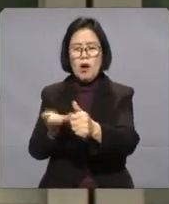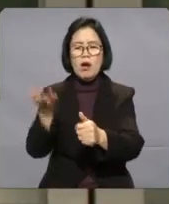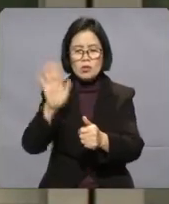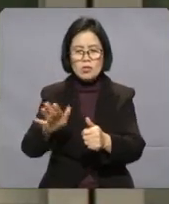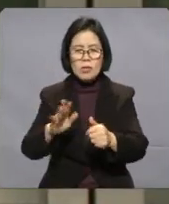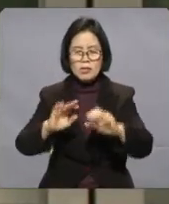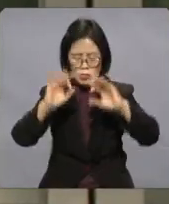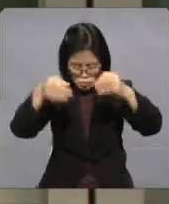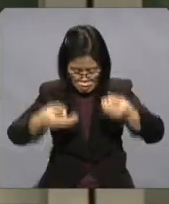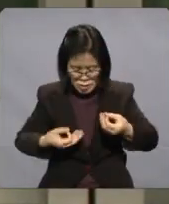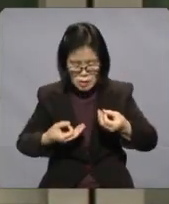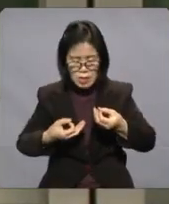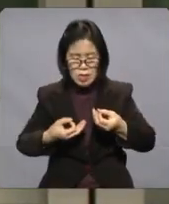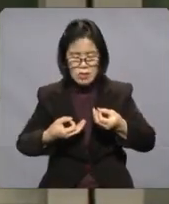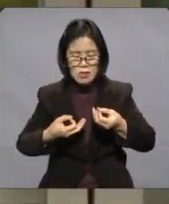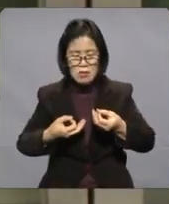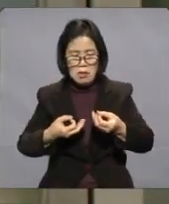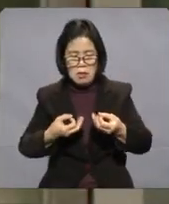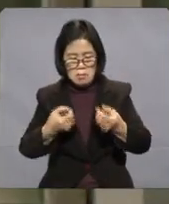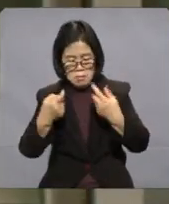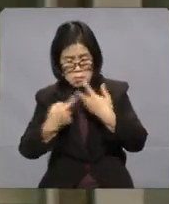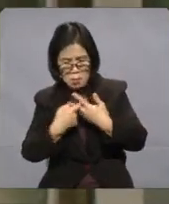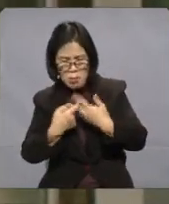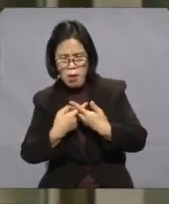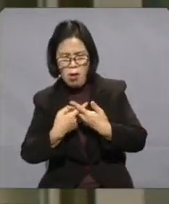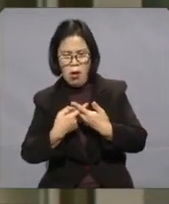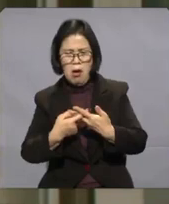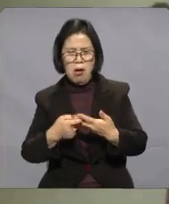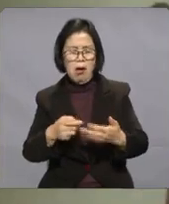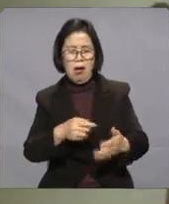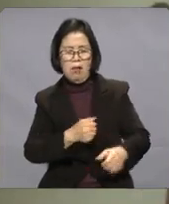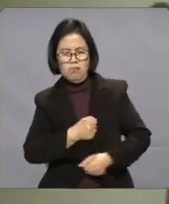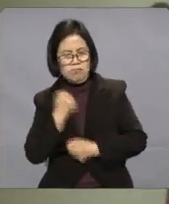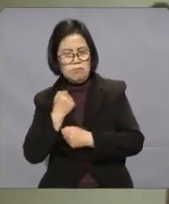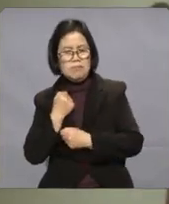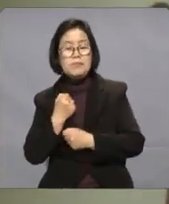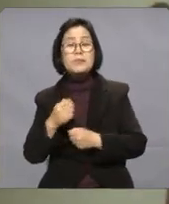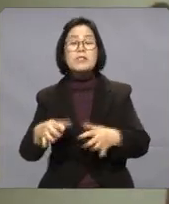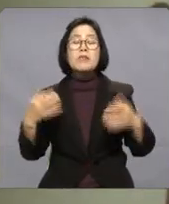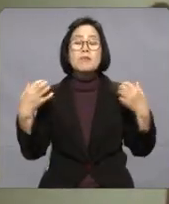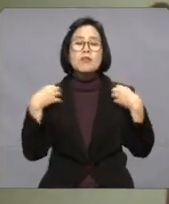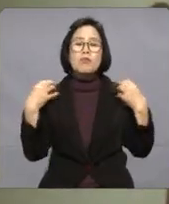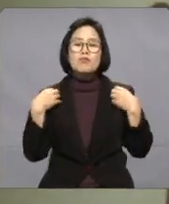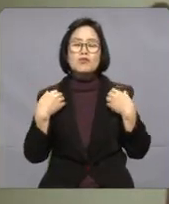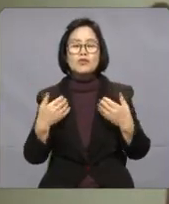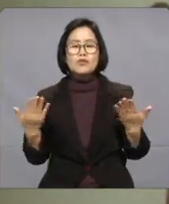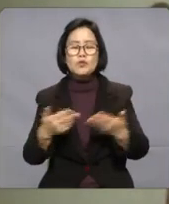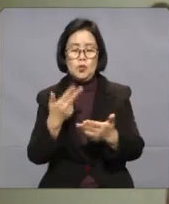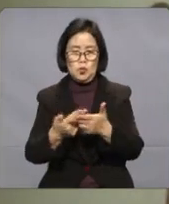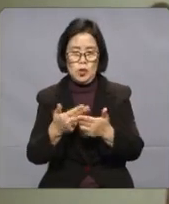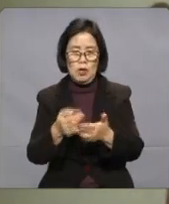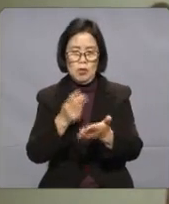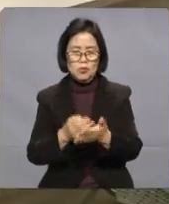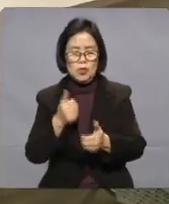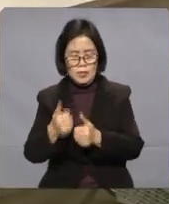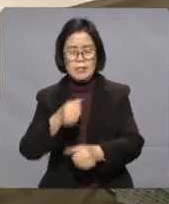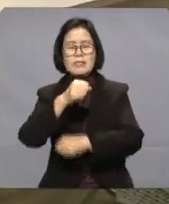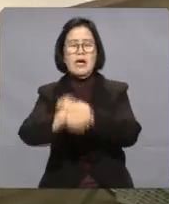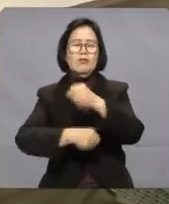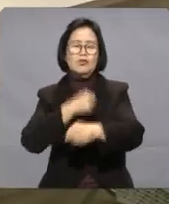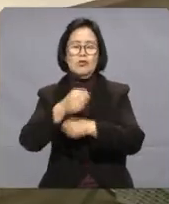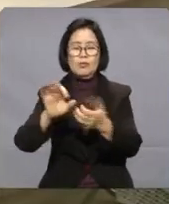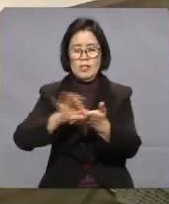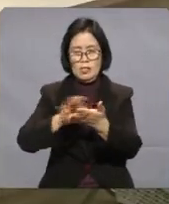정작 자기 통제는 인색했다고 평가했습니다 이에 따라 정부는 노조가 법률에 따라 자율적으로